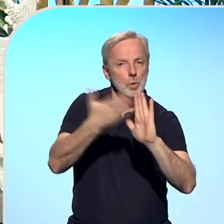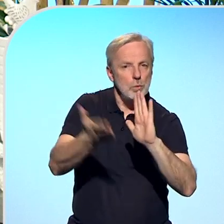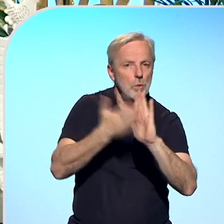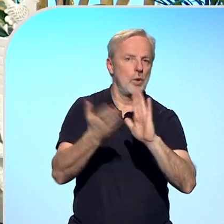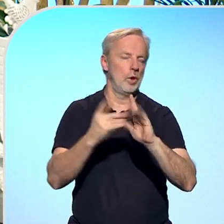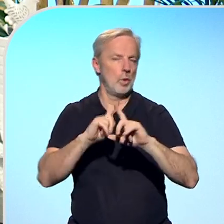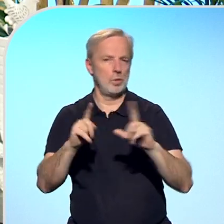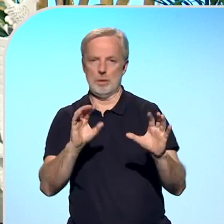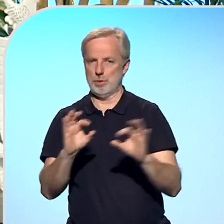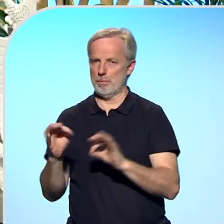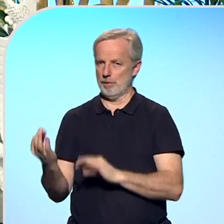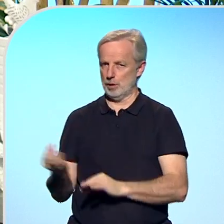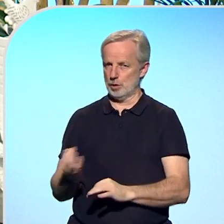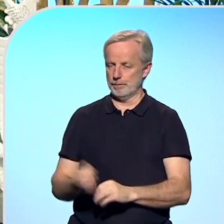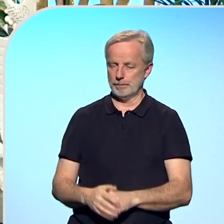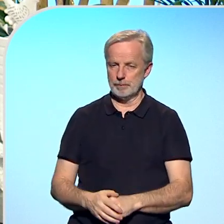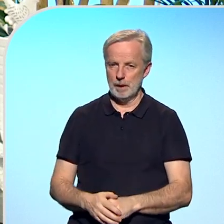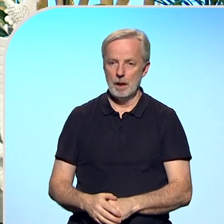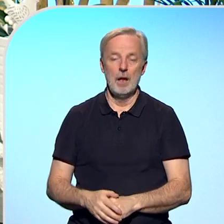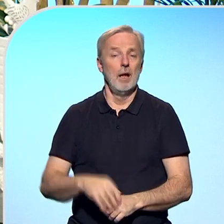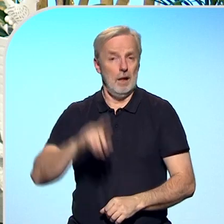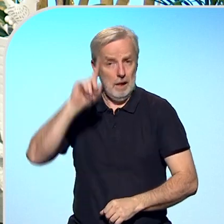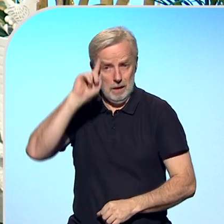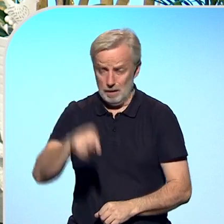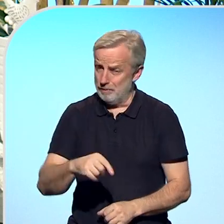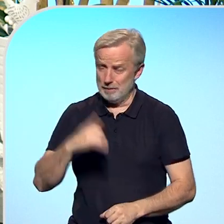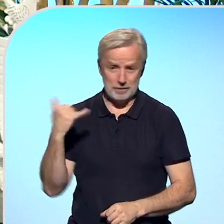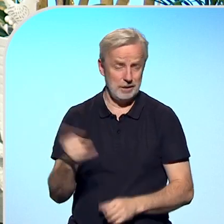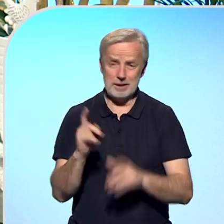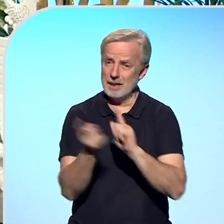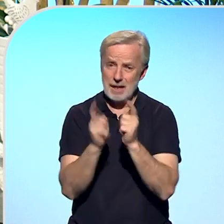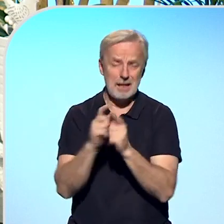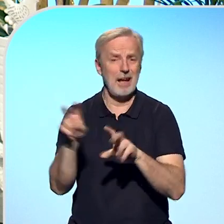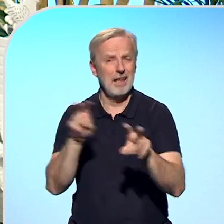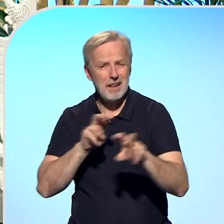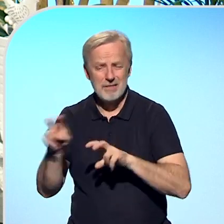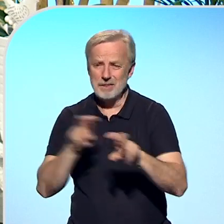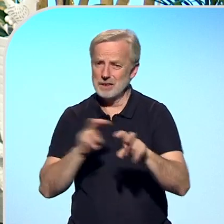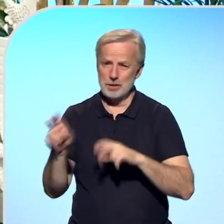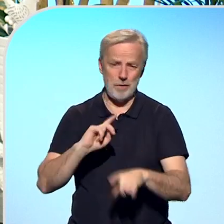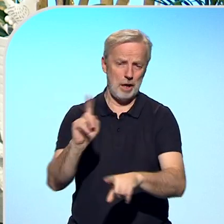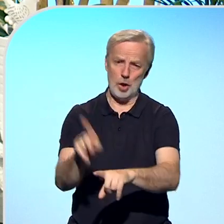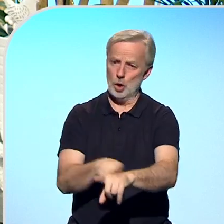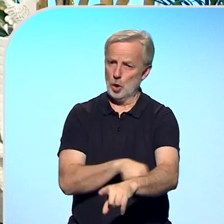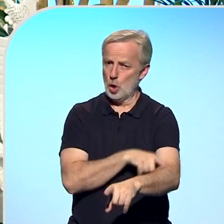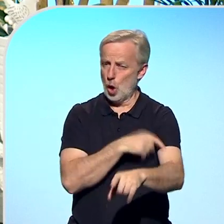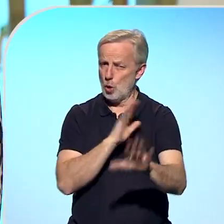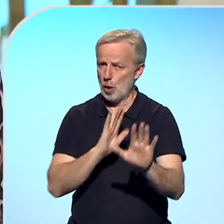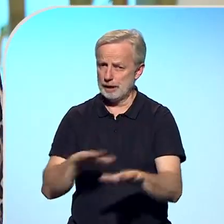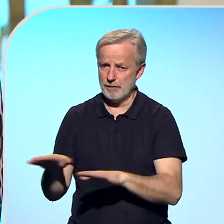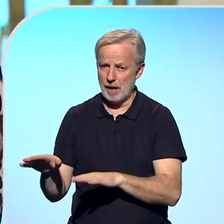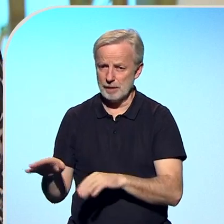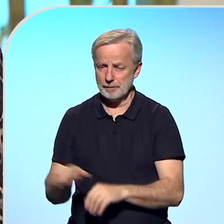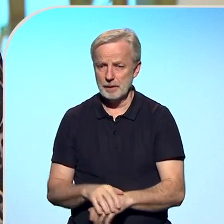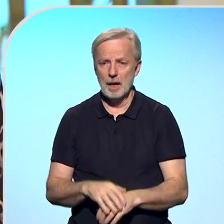je potřeba mít, aby to proběhlo dobře? Protože vždycky ten proces, ať už je hodně rychlý, anebo je pomalejší, tak jak svým